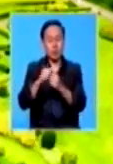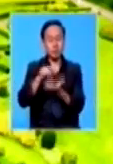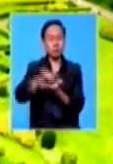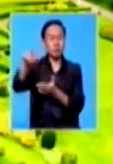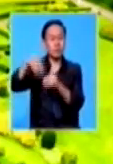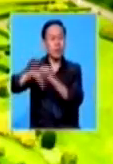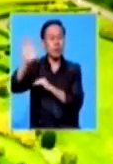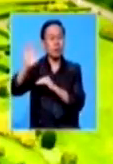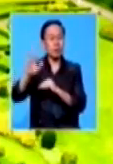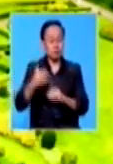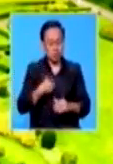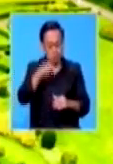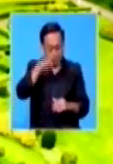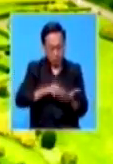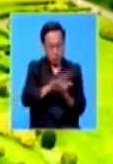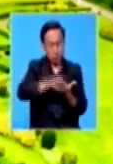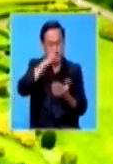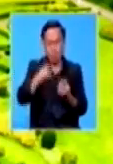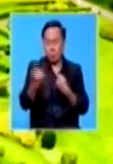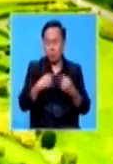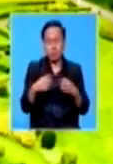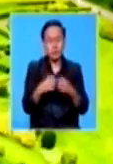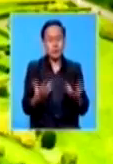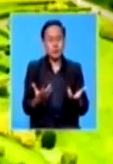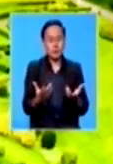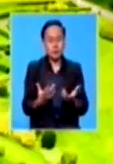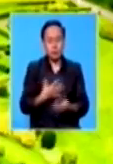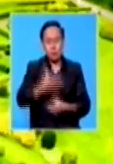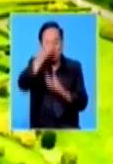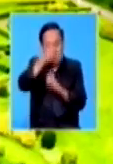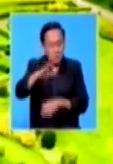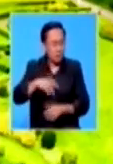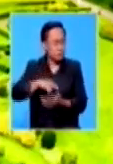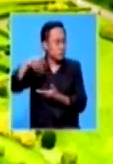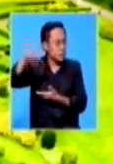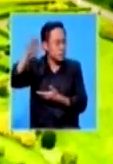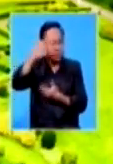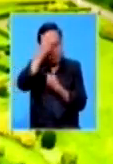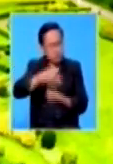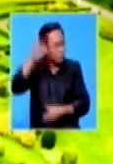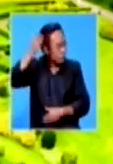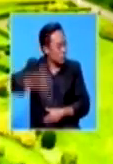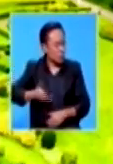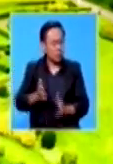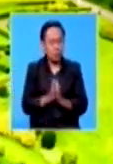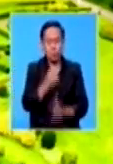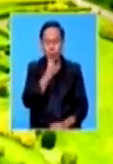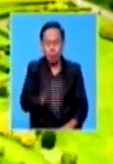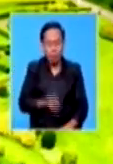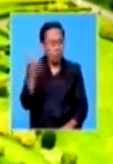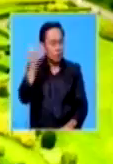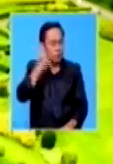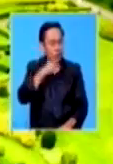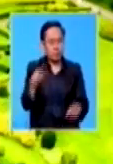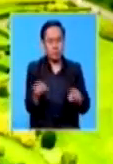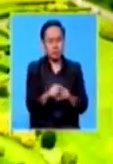ใครก็ไม่รู้ล่ะนะก็อย่าไปฟังเขามากนักนะผมไม่ฟังแล้วล่ะขี้เกียจฟังก็พูดทำแล้วทำอีกอยู่เหมือนเดิมอ่ะนะ